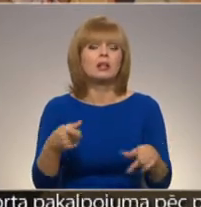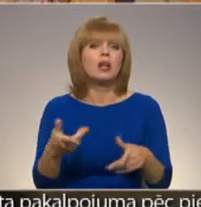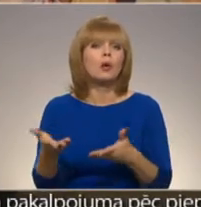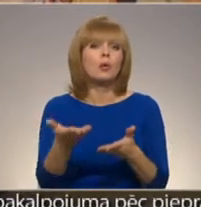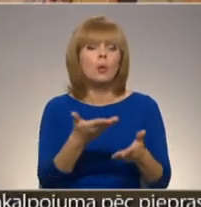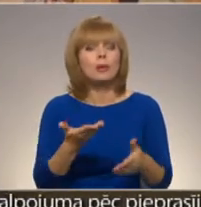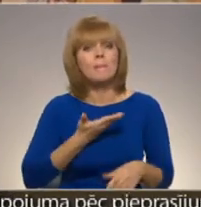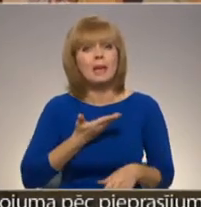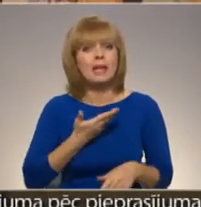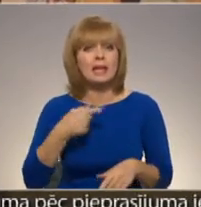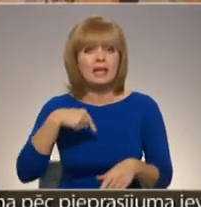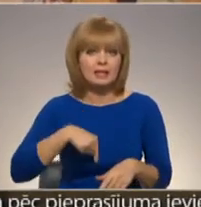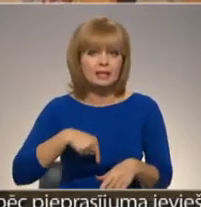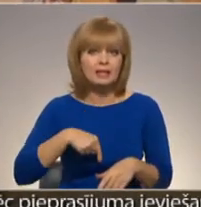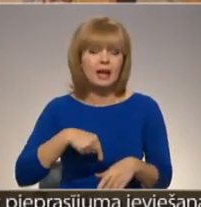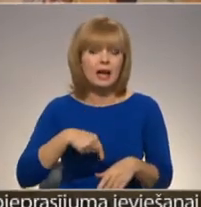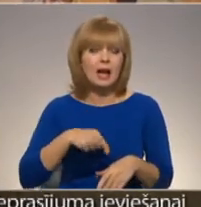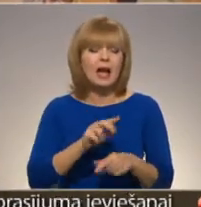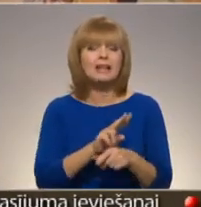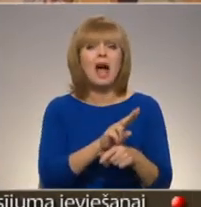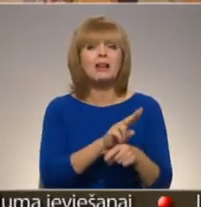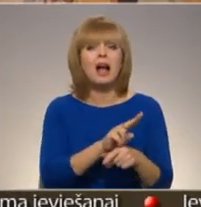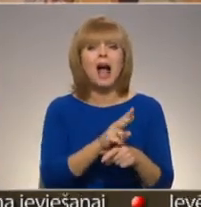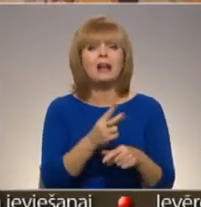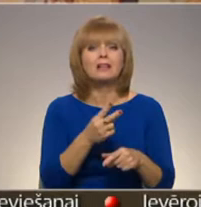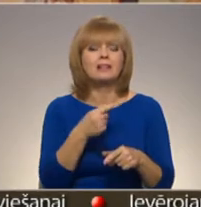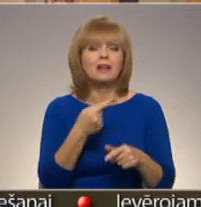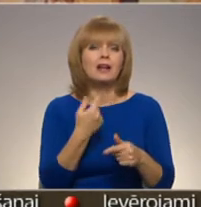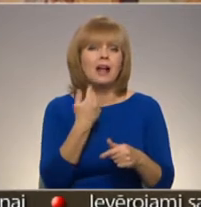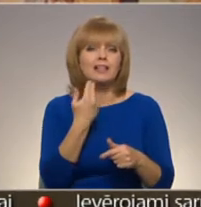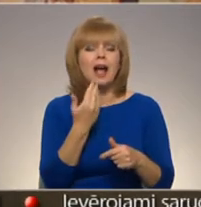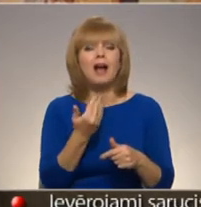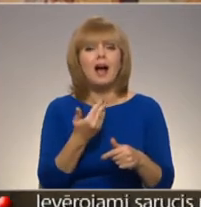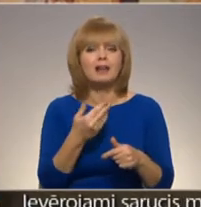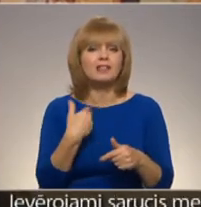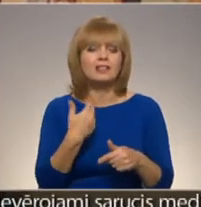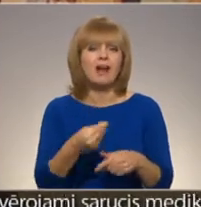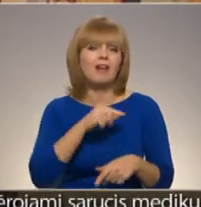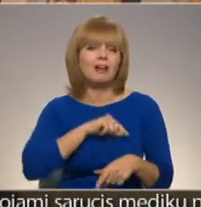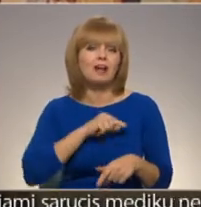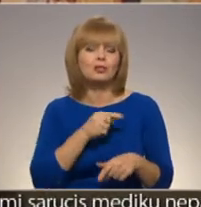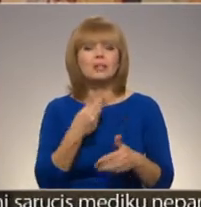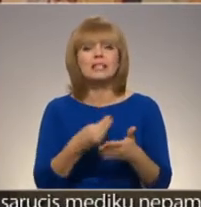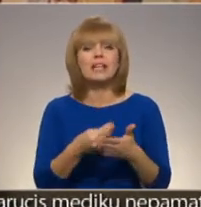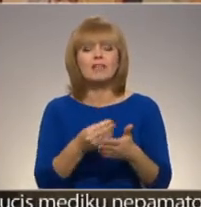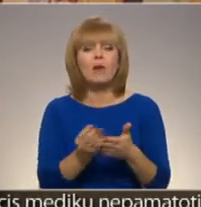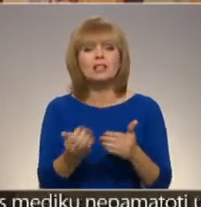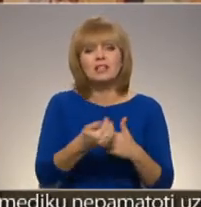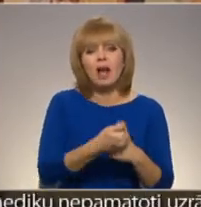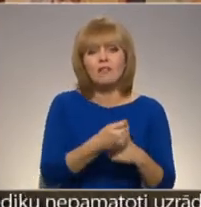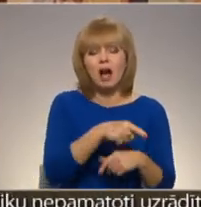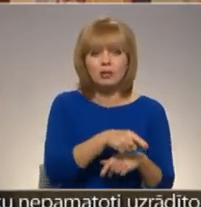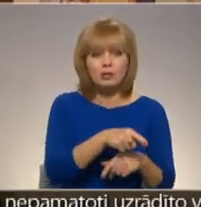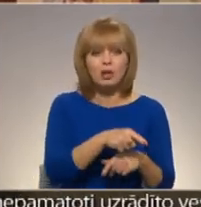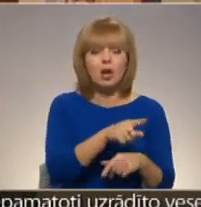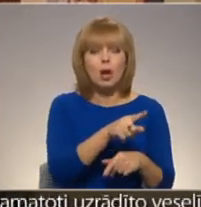man mīt, un viņi tie tarakāni dzīvo katras savā noslēgtā vidē. Vienā pusē upurs, otrā pusē slepkava. Jā, jā.